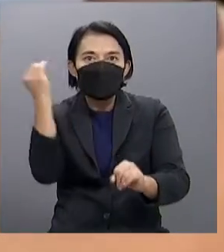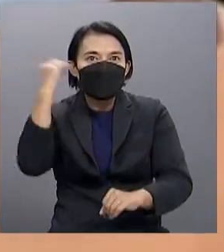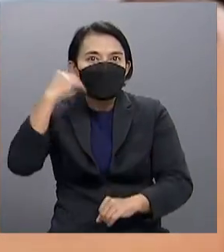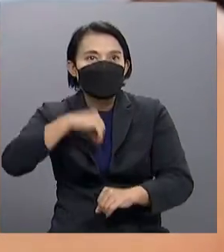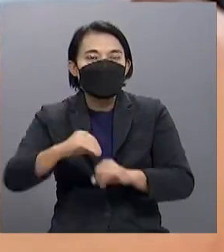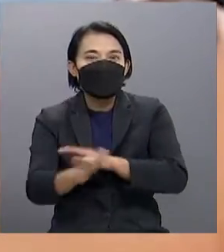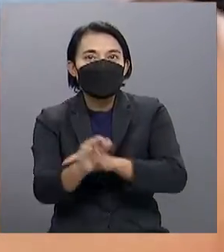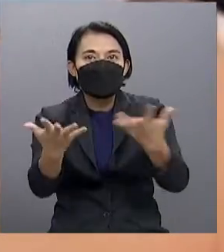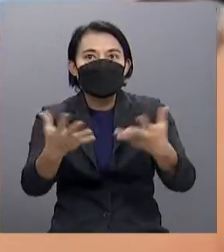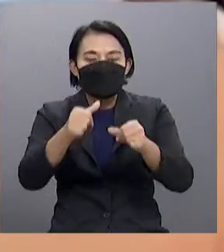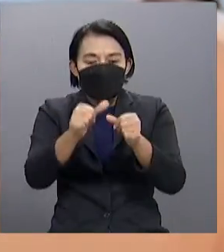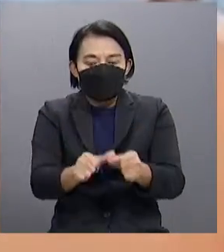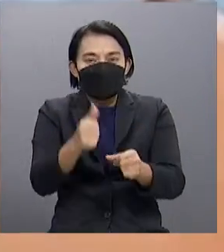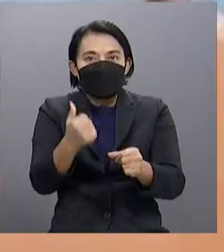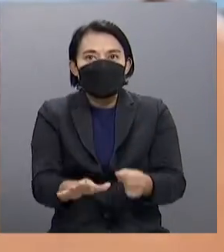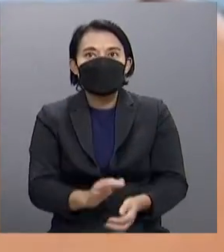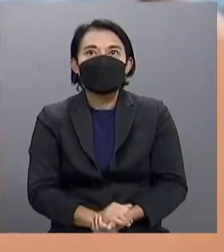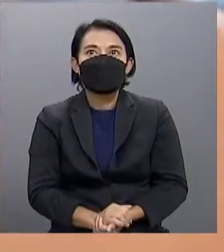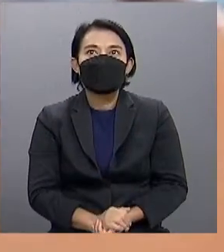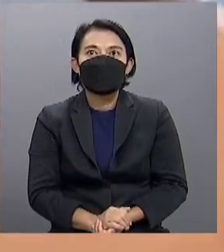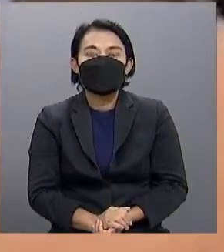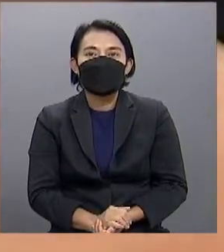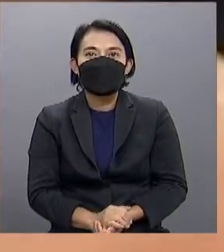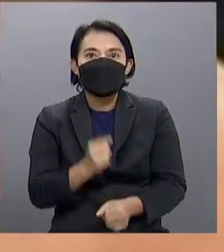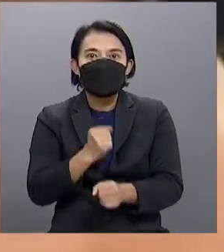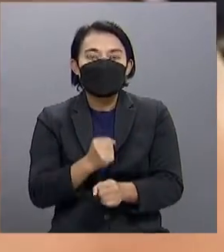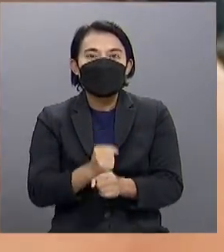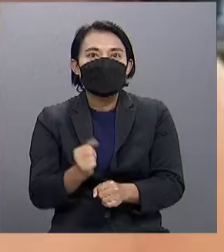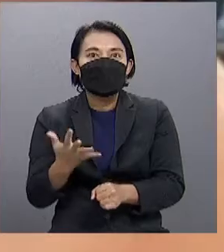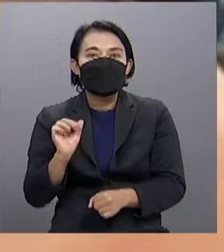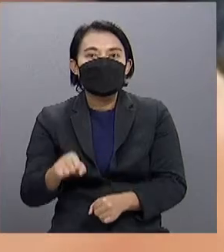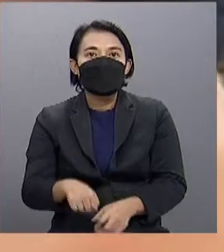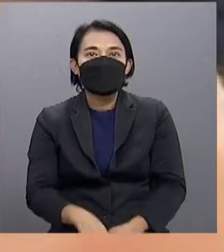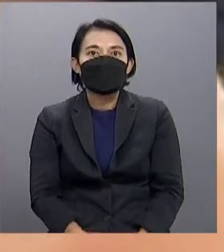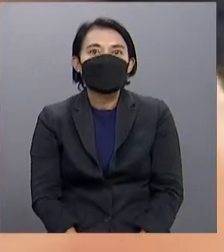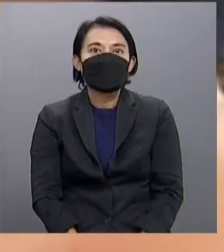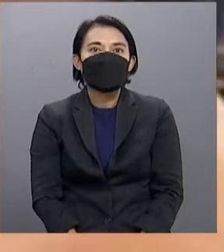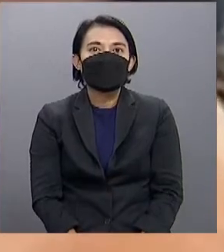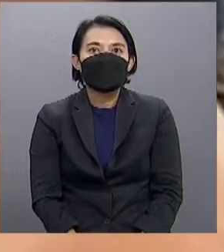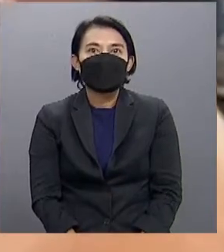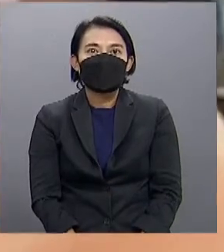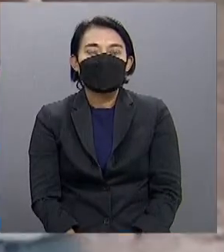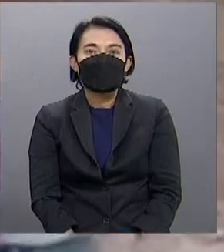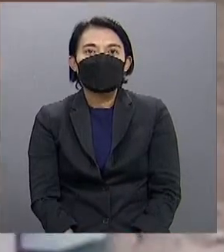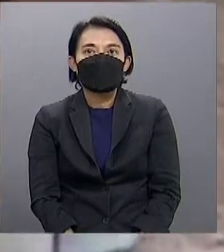ลูกไม่มีงานทำเลยแล้วเธอยังไม่รู้จักคนนี้เลยอ่ะ